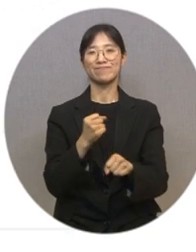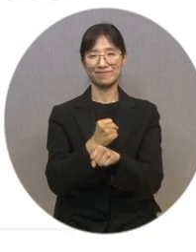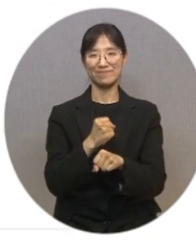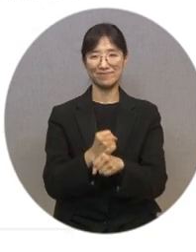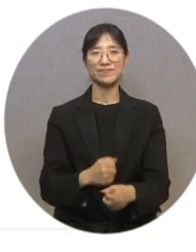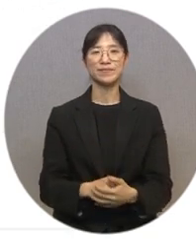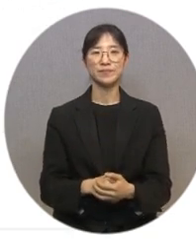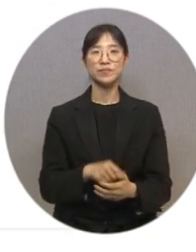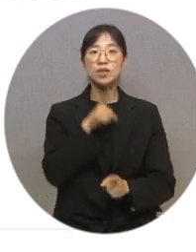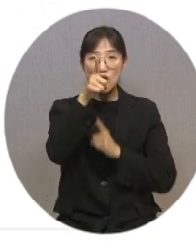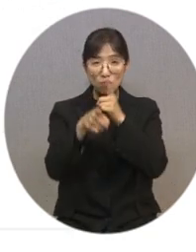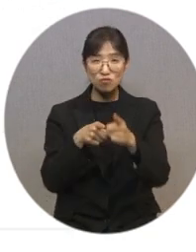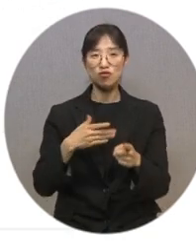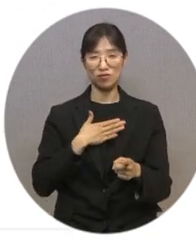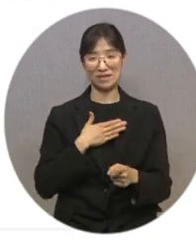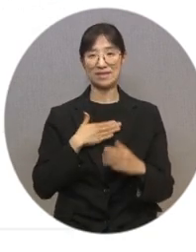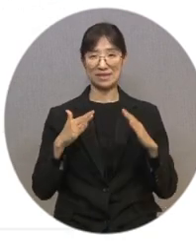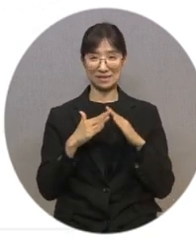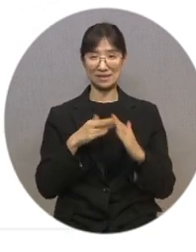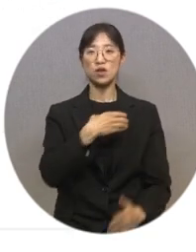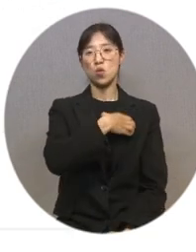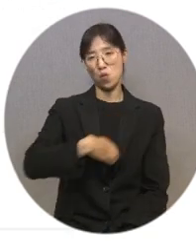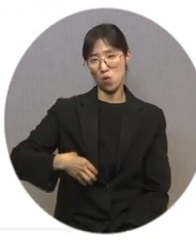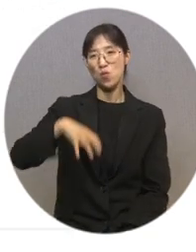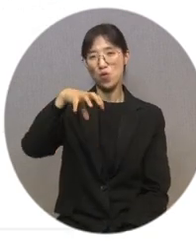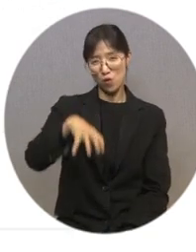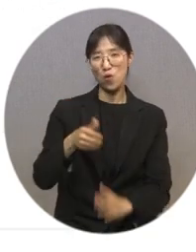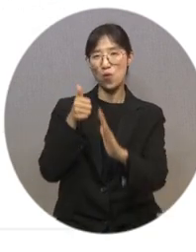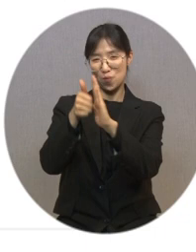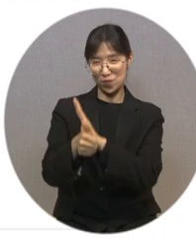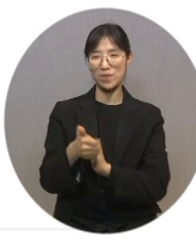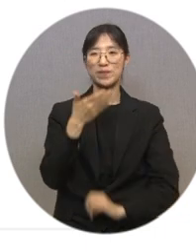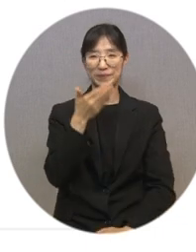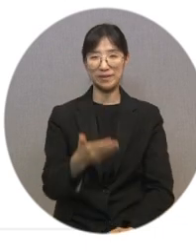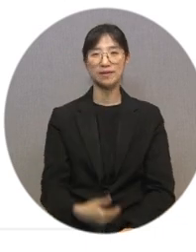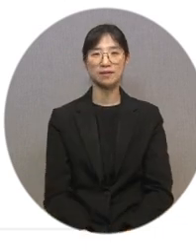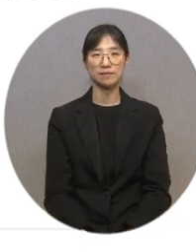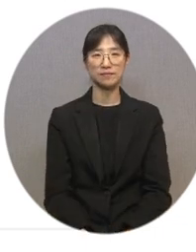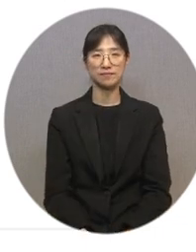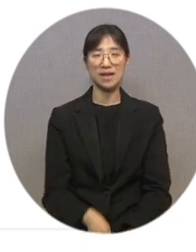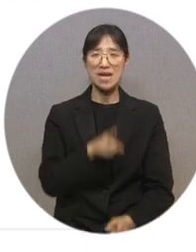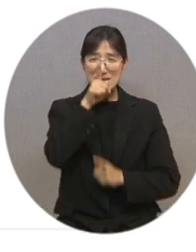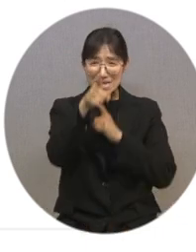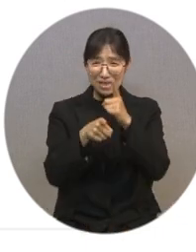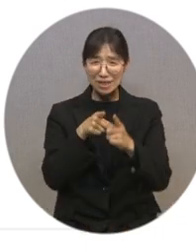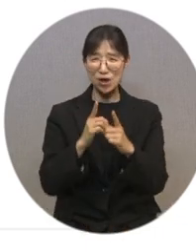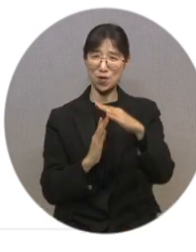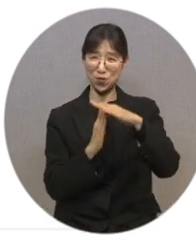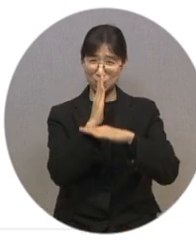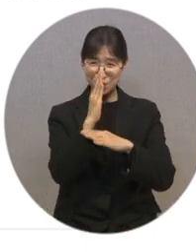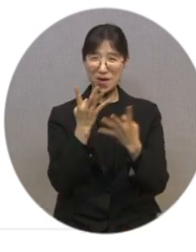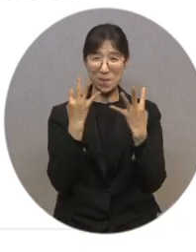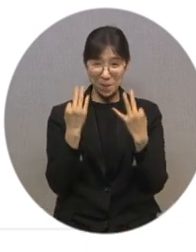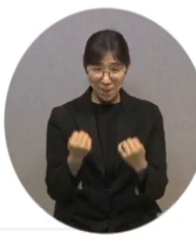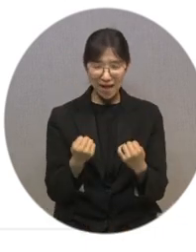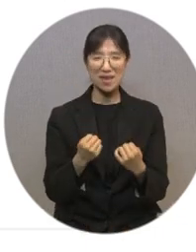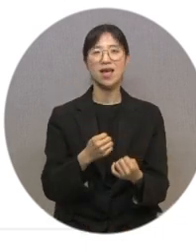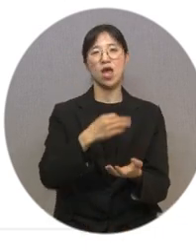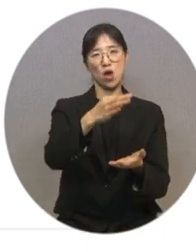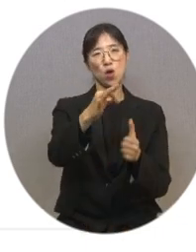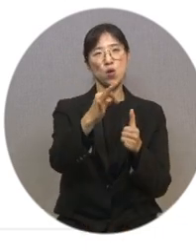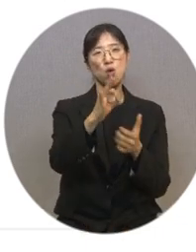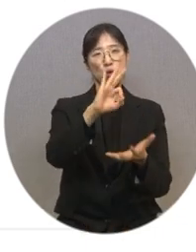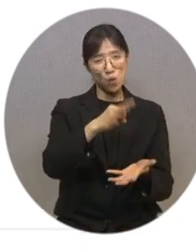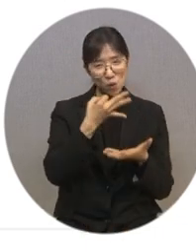치받는 주소 동행정 복지 센터의 방문해 접수하면 되며 신청자가 많을 경우에는 소득과